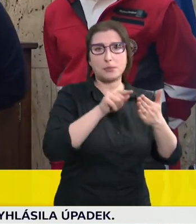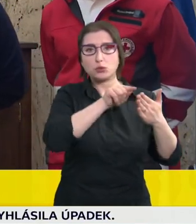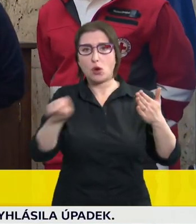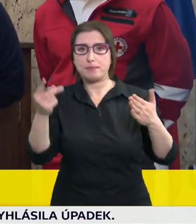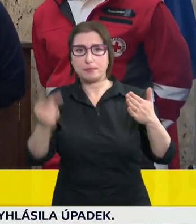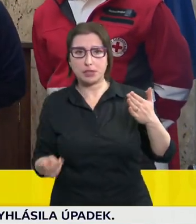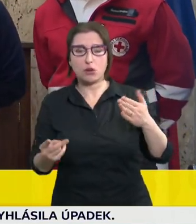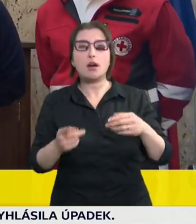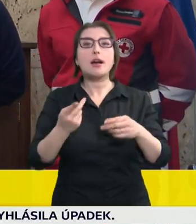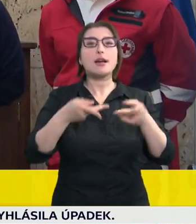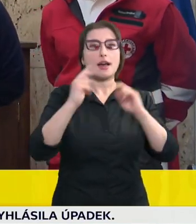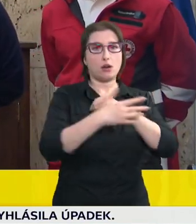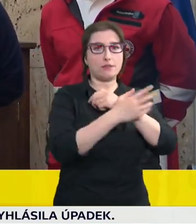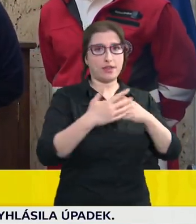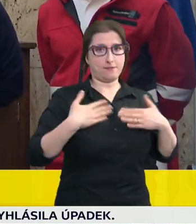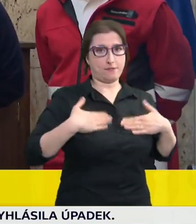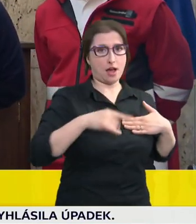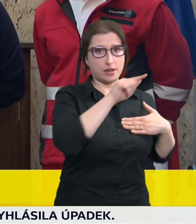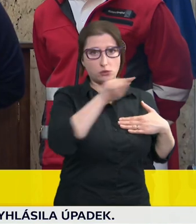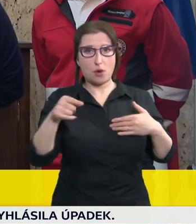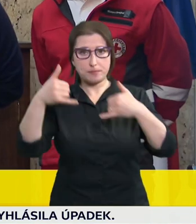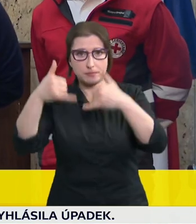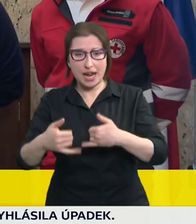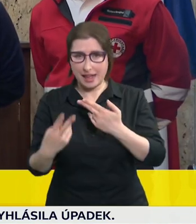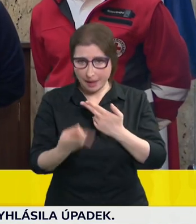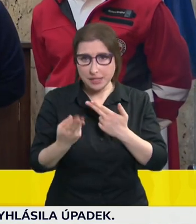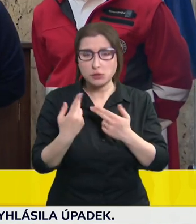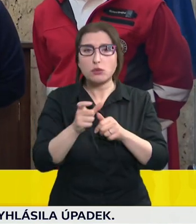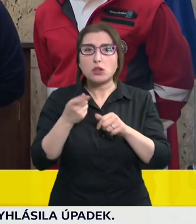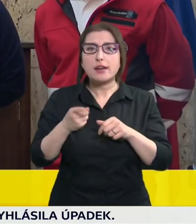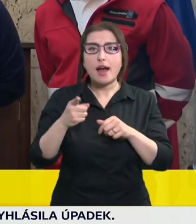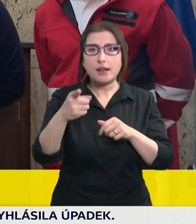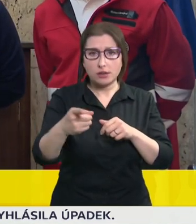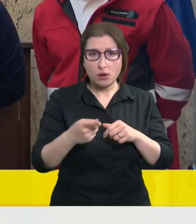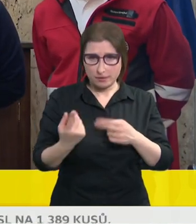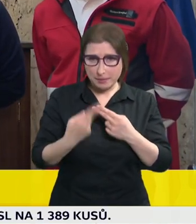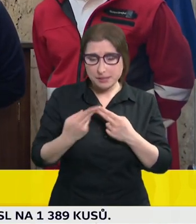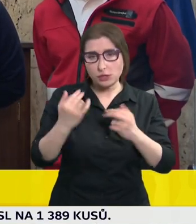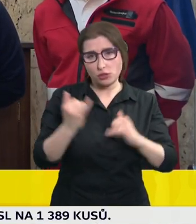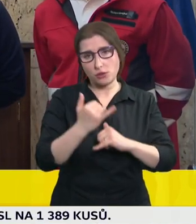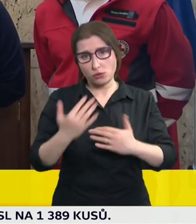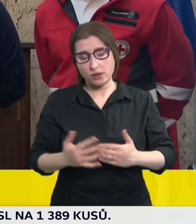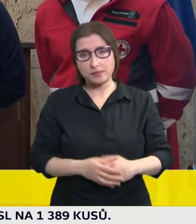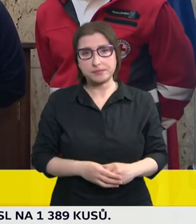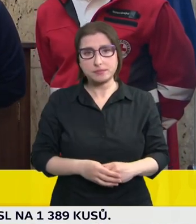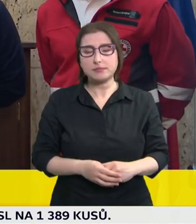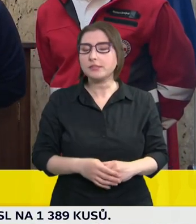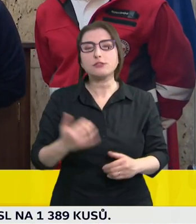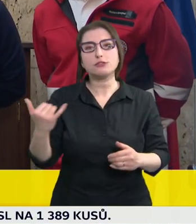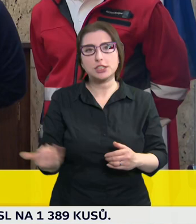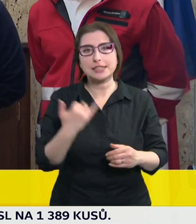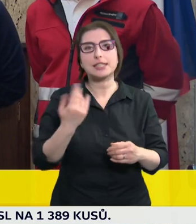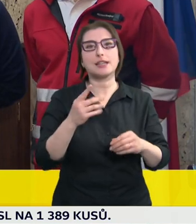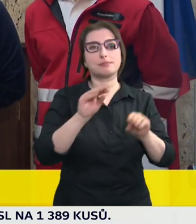se pak vozí do Prahy. Tak jestli to není nějaké nebezpečí pro ty převážené pacienty? Tak v zásadě každý transport je svým